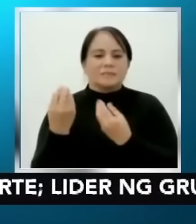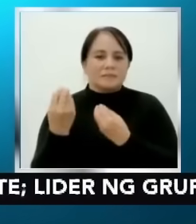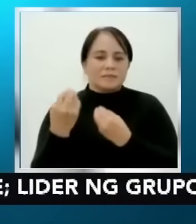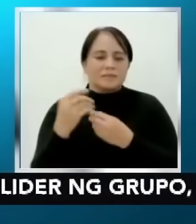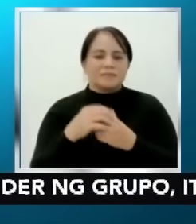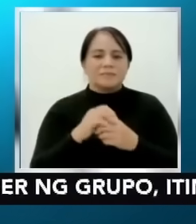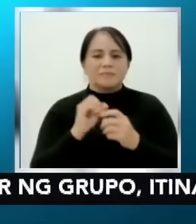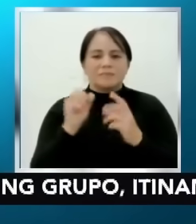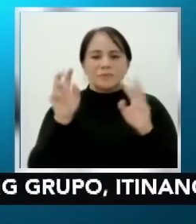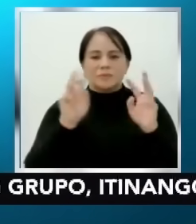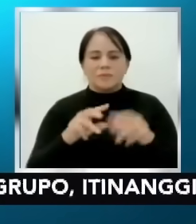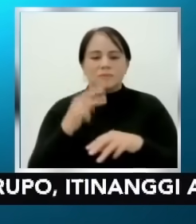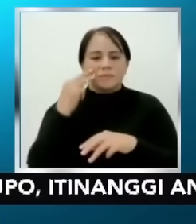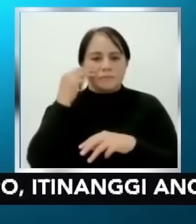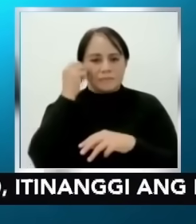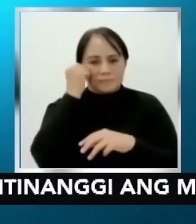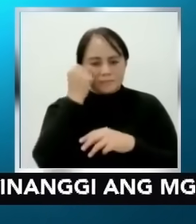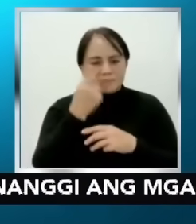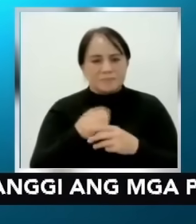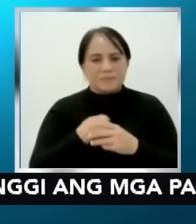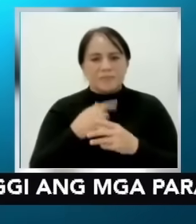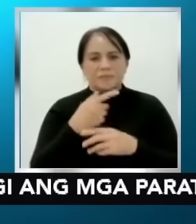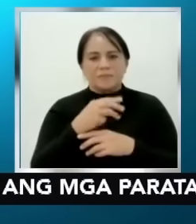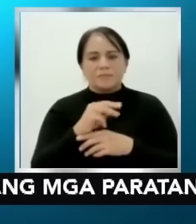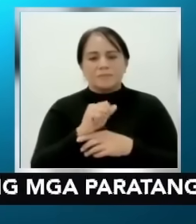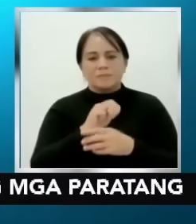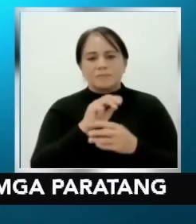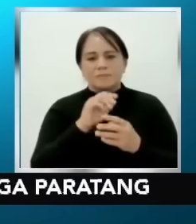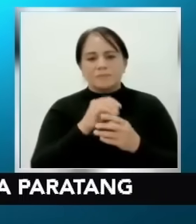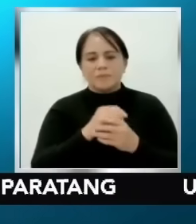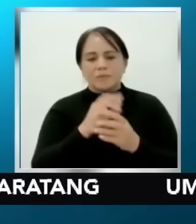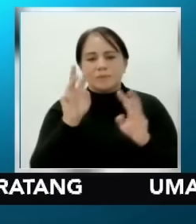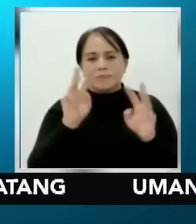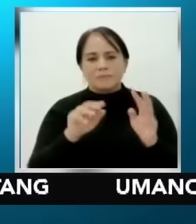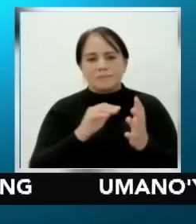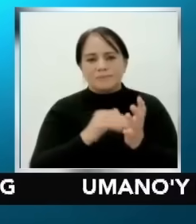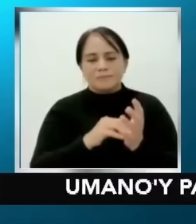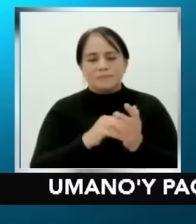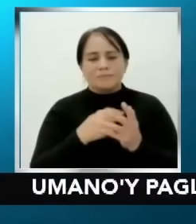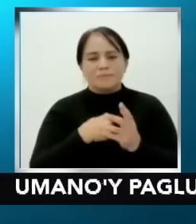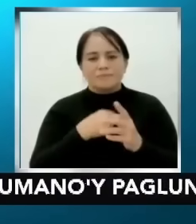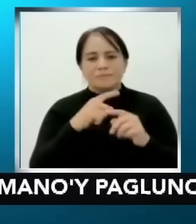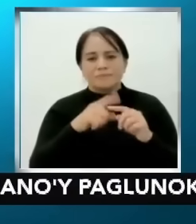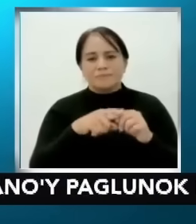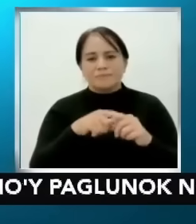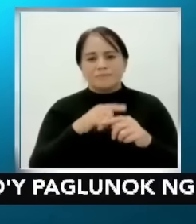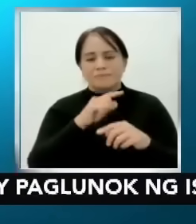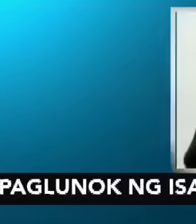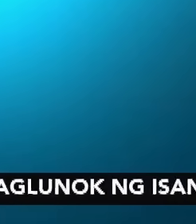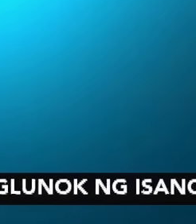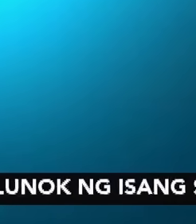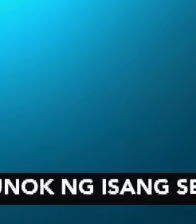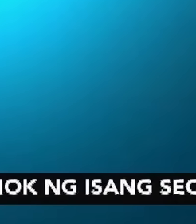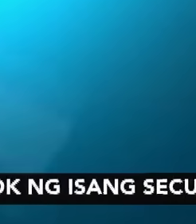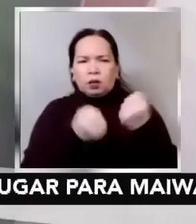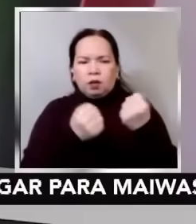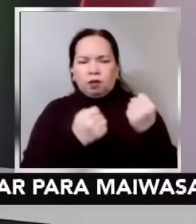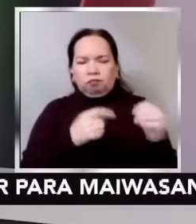panahon. Ako po si Maureen Shrivers para sa GMA Integrated News Weather Center. Kami ang inyong maasahan, anuman ang panahon.